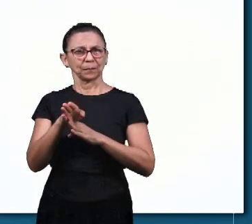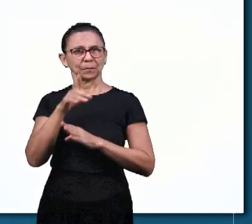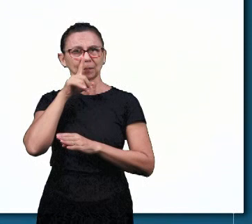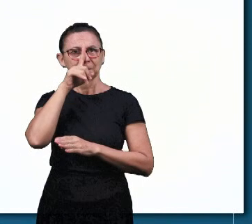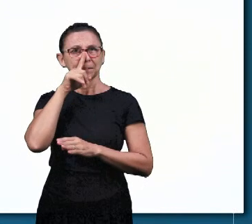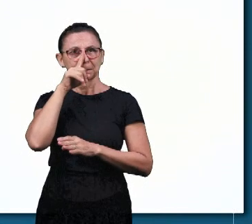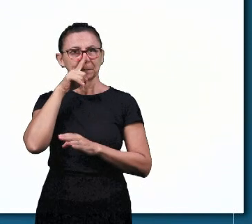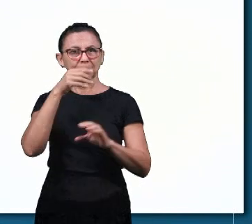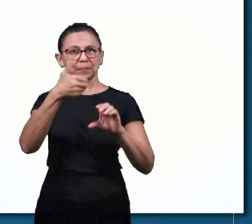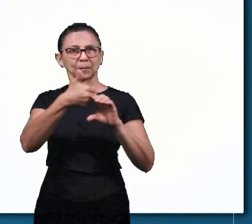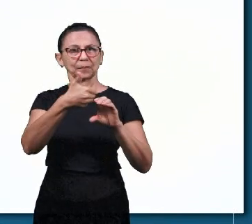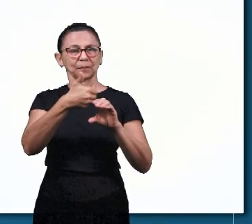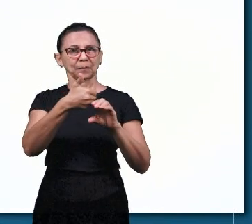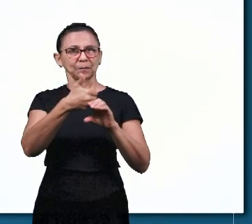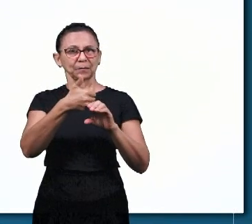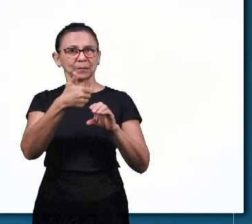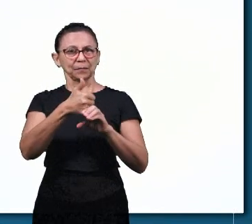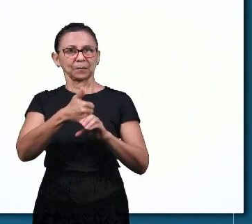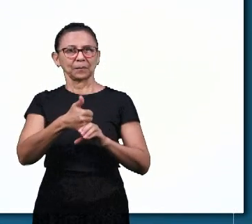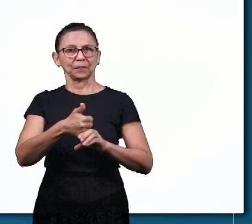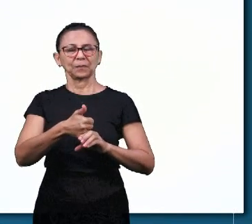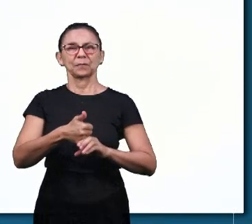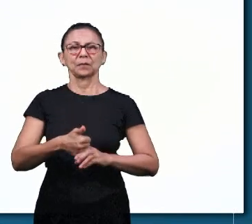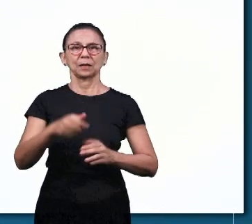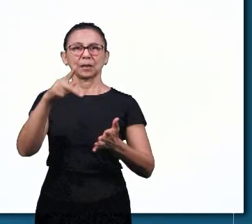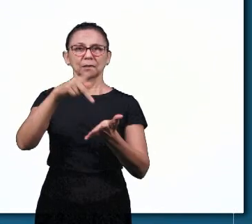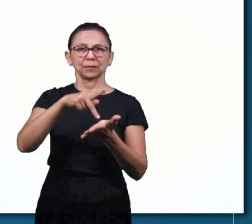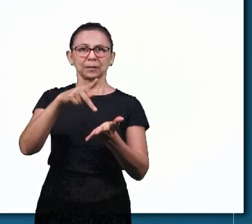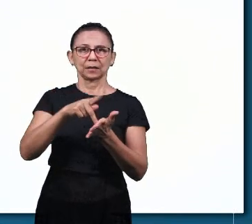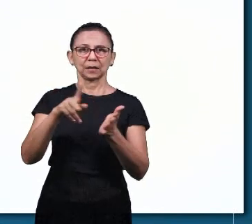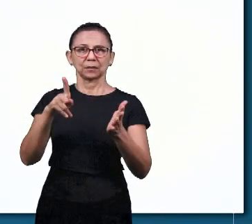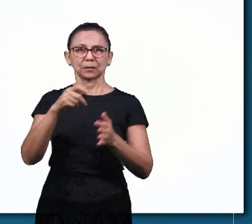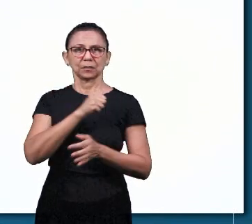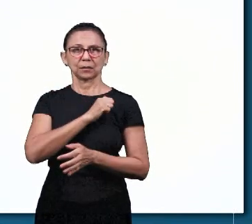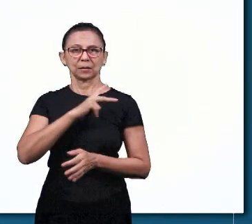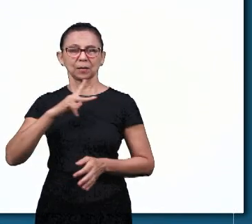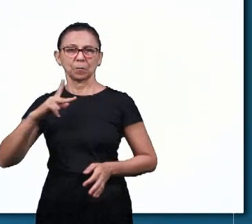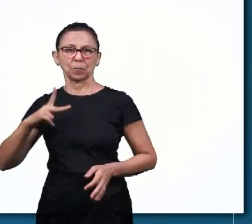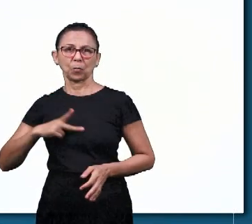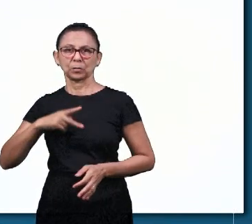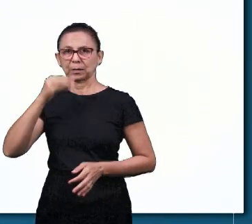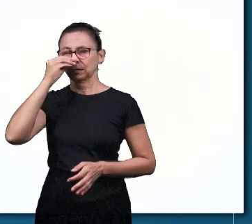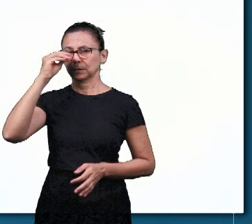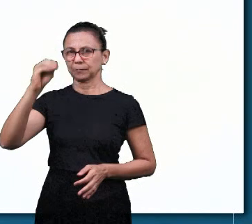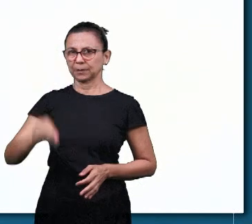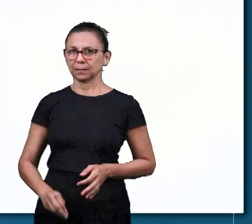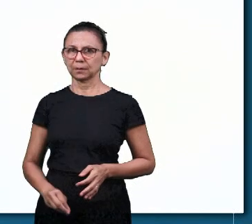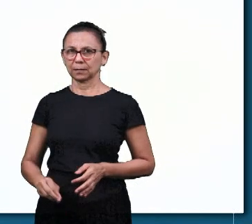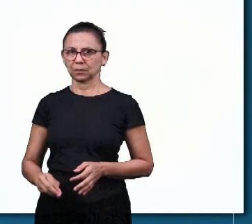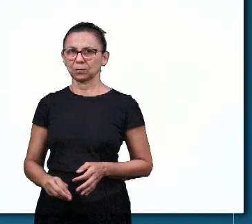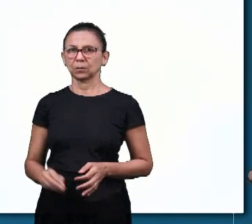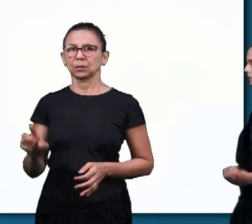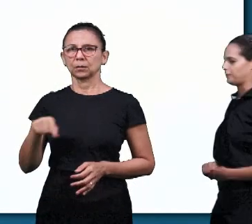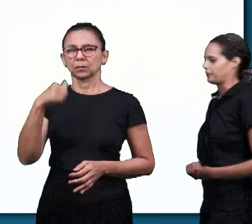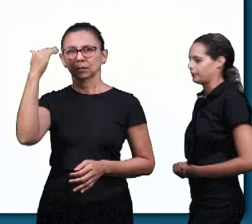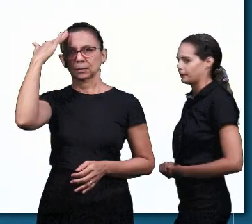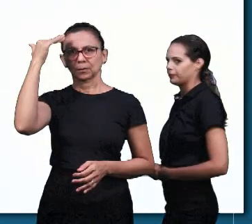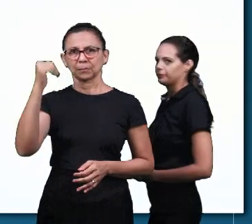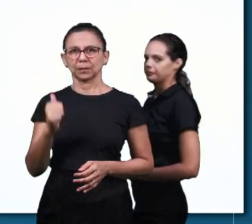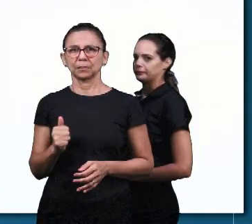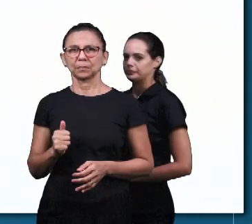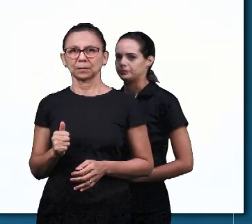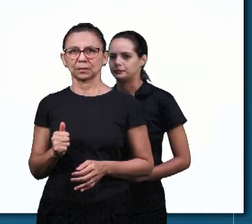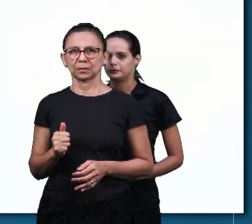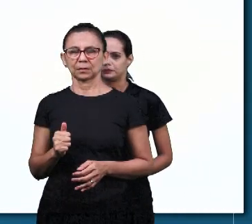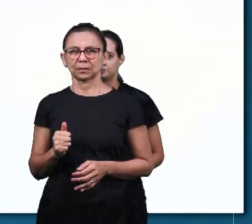s'est éloigné des vérités apostoliques. Nous savons que l'apostasie s'est toujours